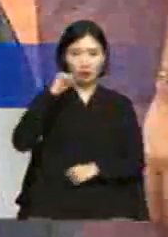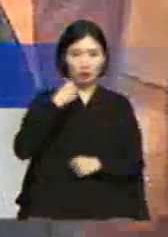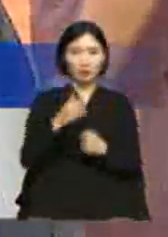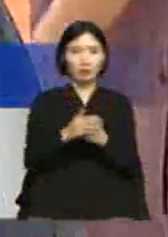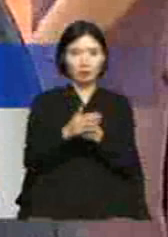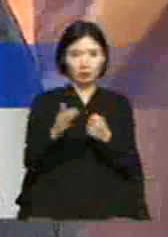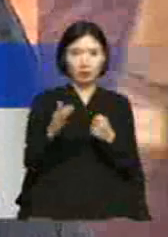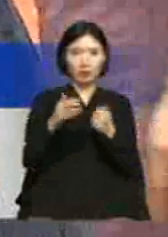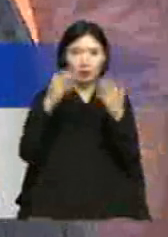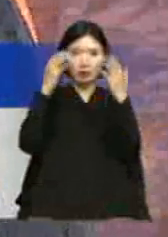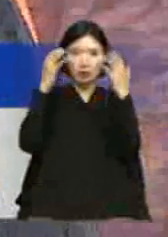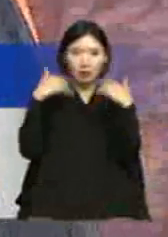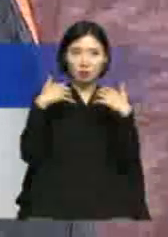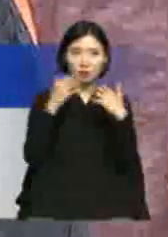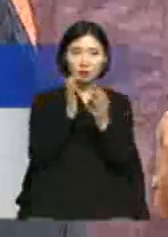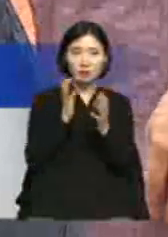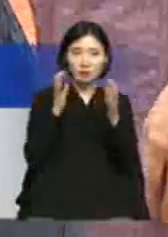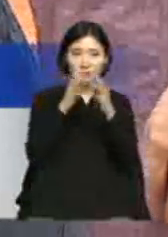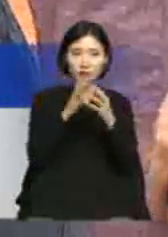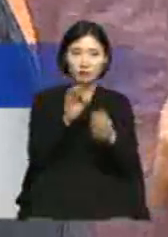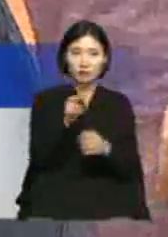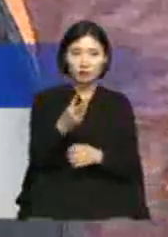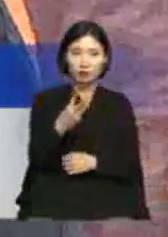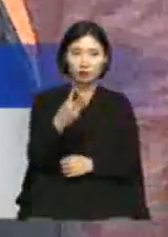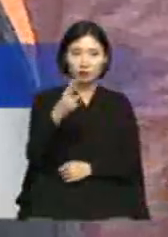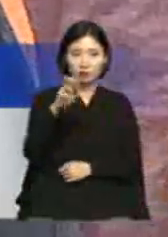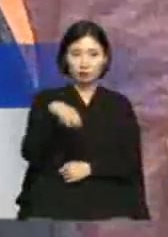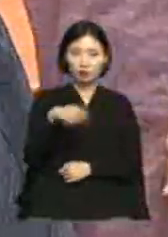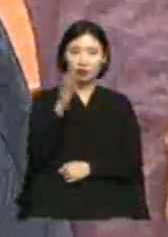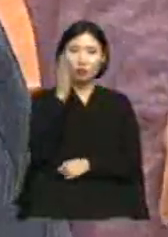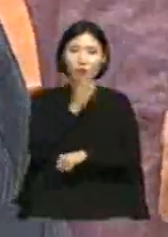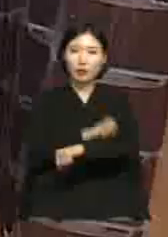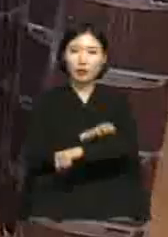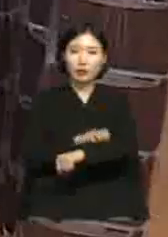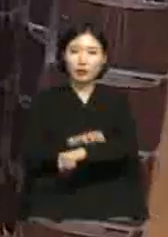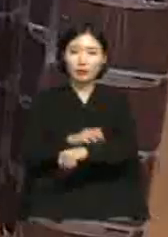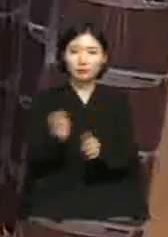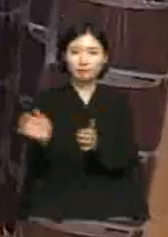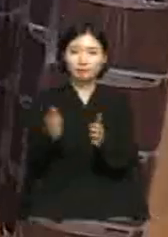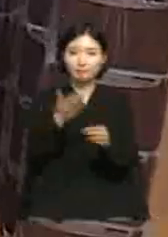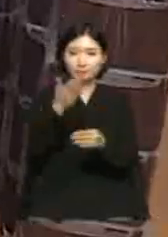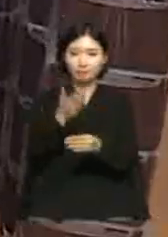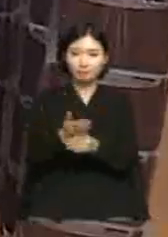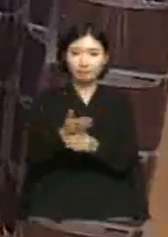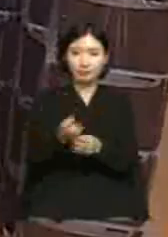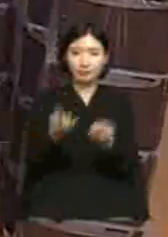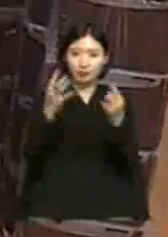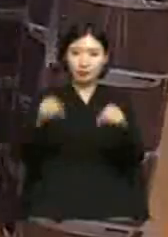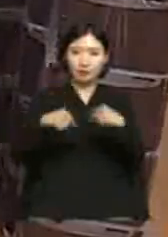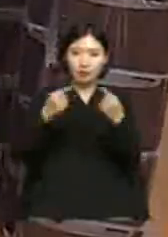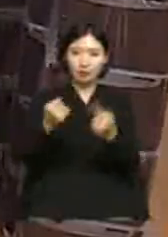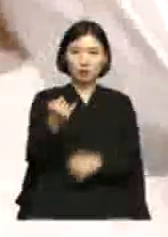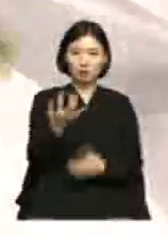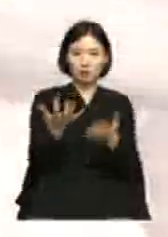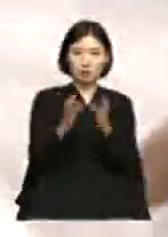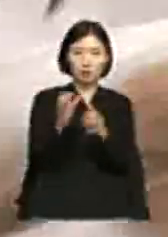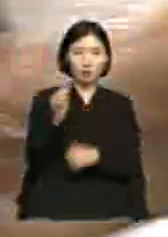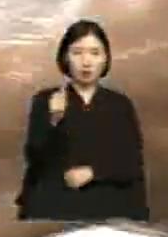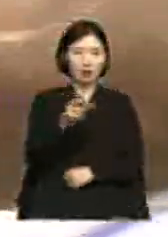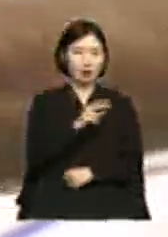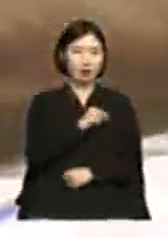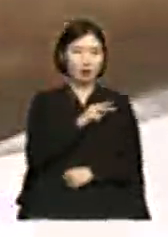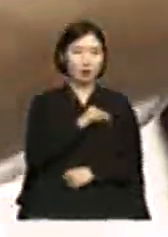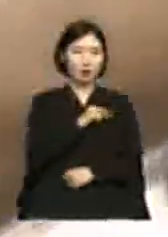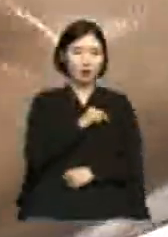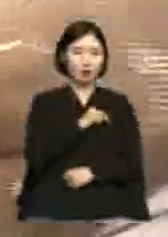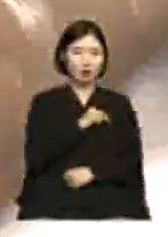여름 김치로 열무김치하고 오이소박이를 지금 준비하고 있습니다. 이날 행사에 참여한 여성단체 협의회 회장들과